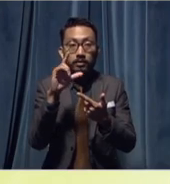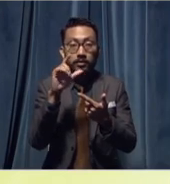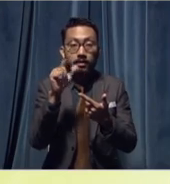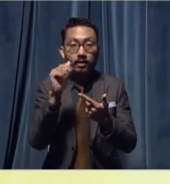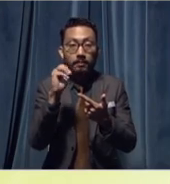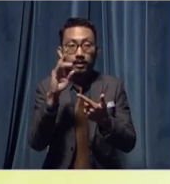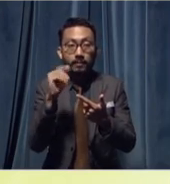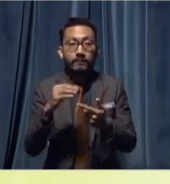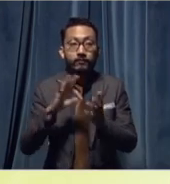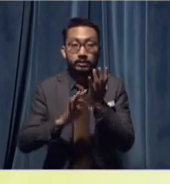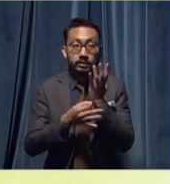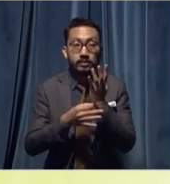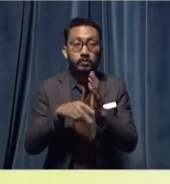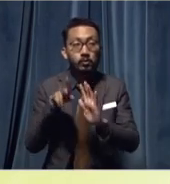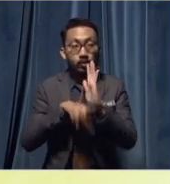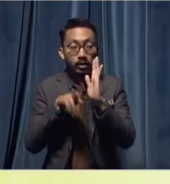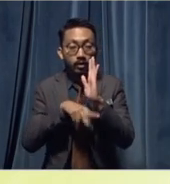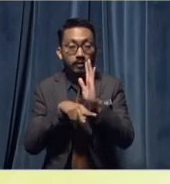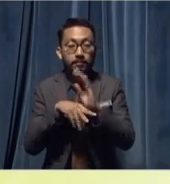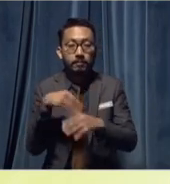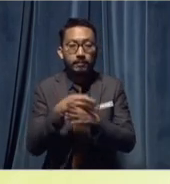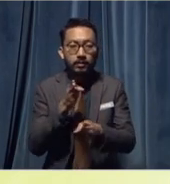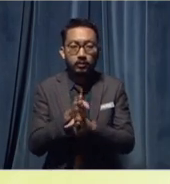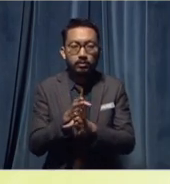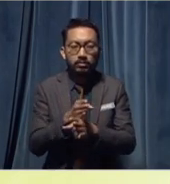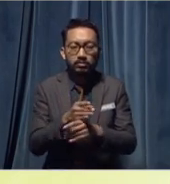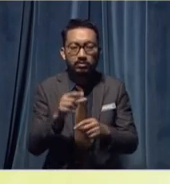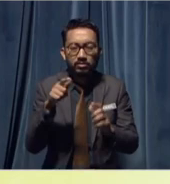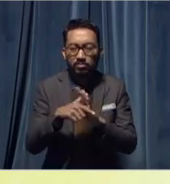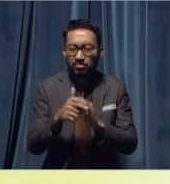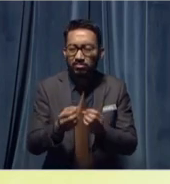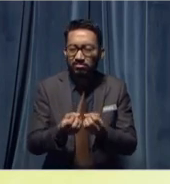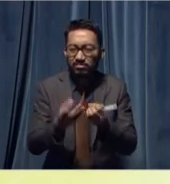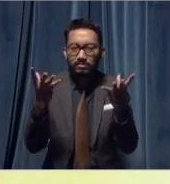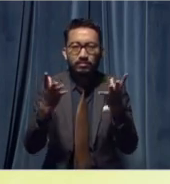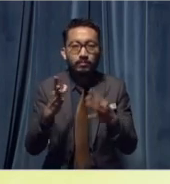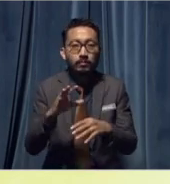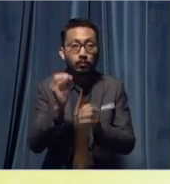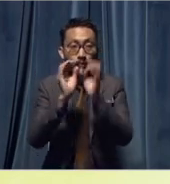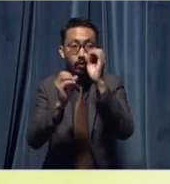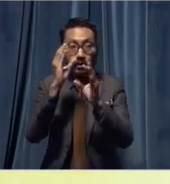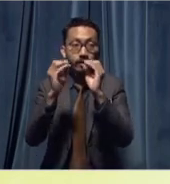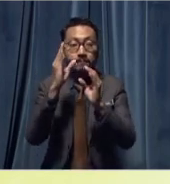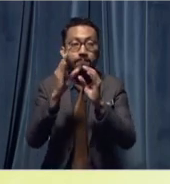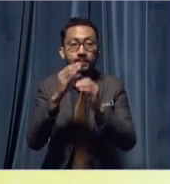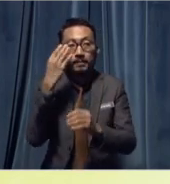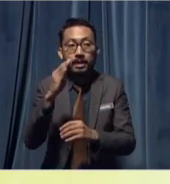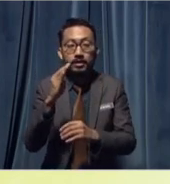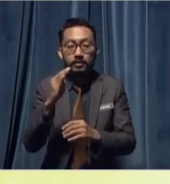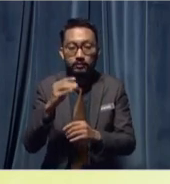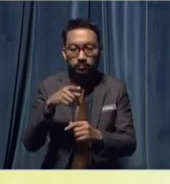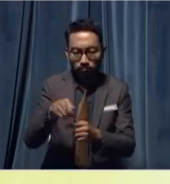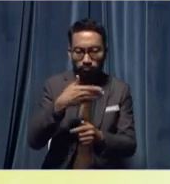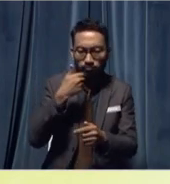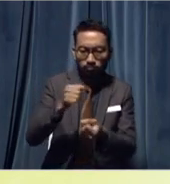amida berfungsi mengurangkan pembentukan terlalu banyak buih bagi